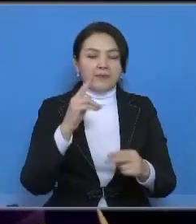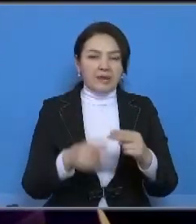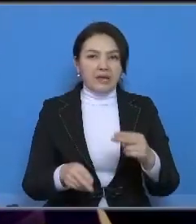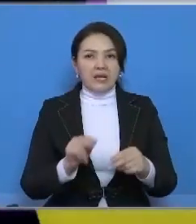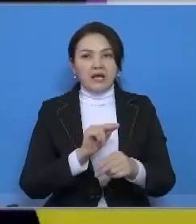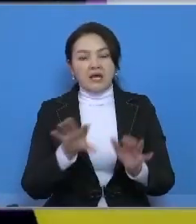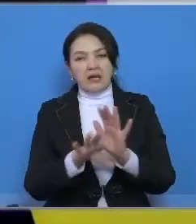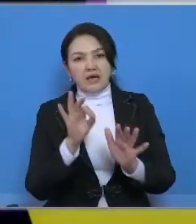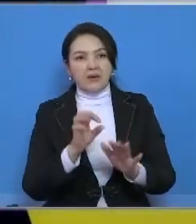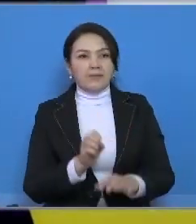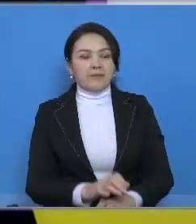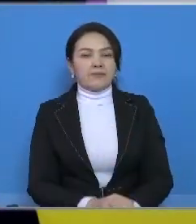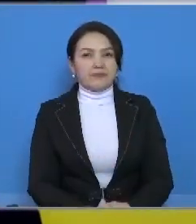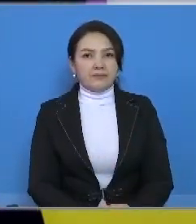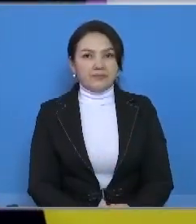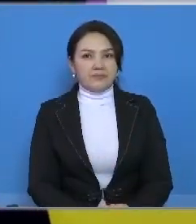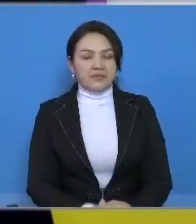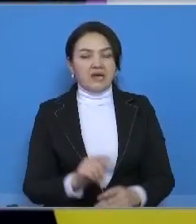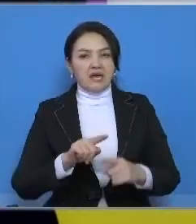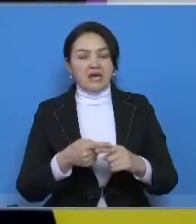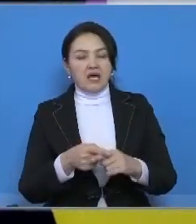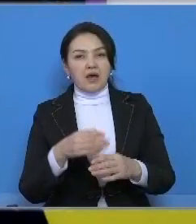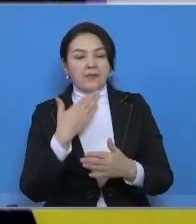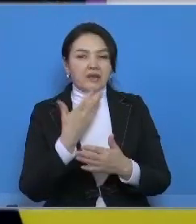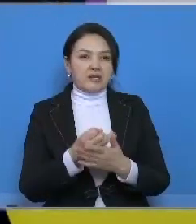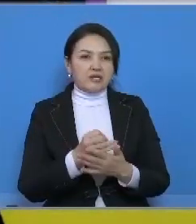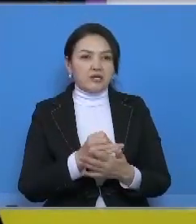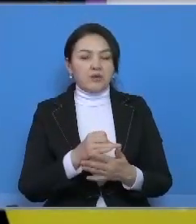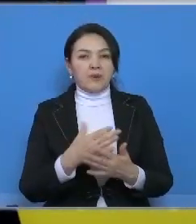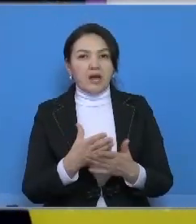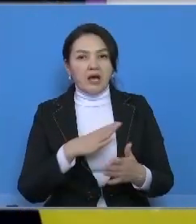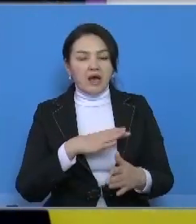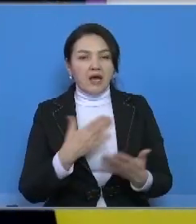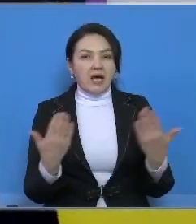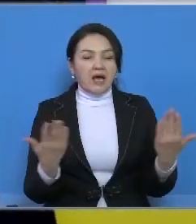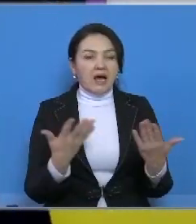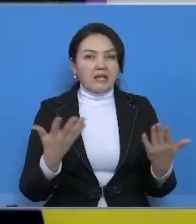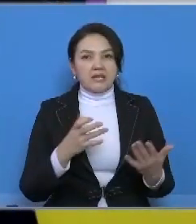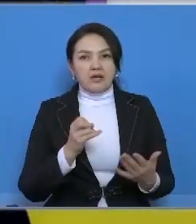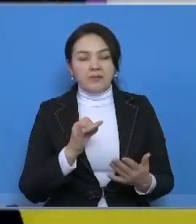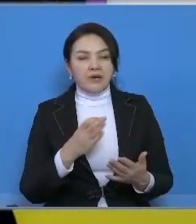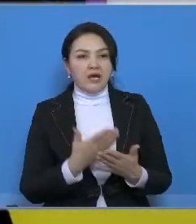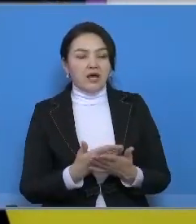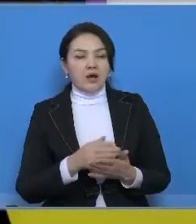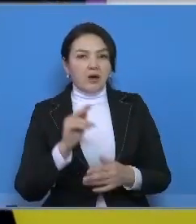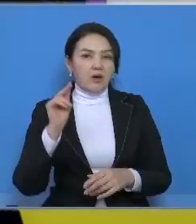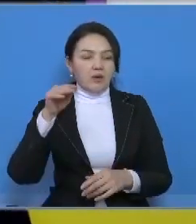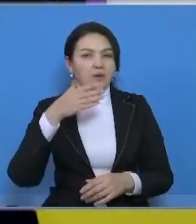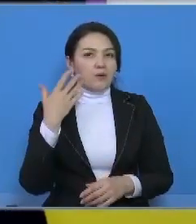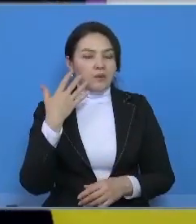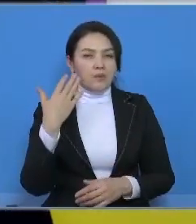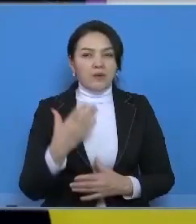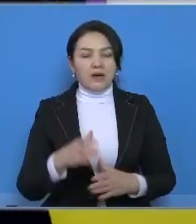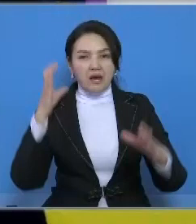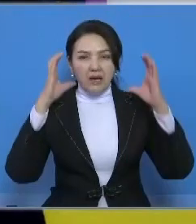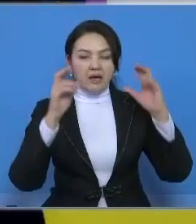қыр-сыры айтылды. Пікір болып, IT саласы бойынша сөйлейтін боламын. IT саласында қазір қандай мамандықтар бар, қандай мамандыққа түскен оңай және де